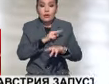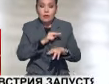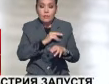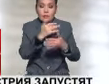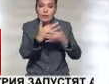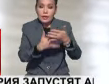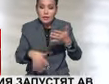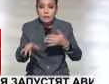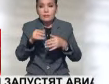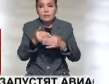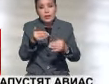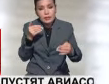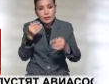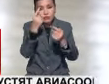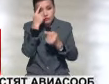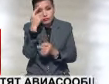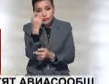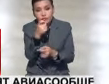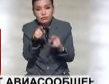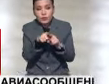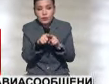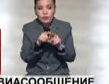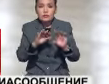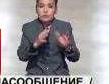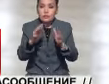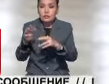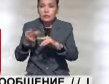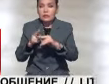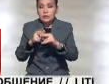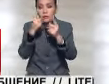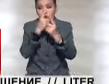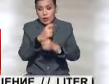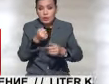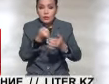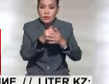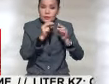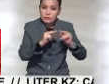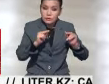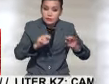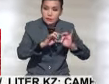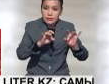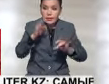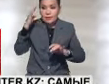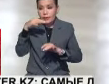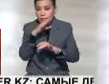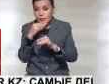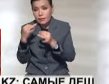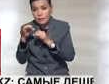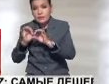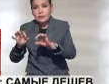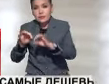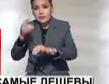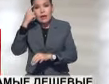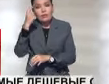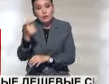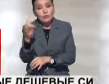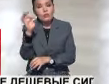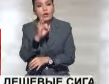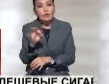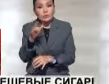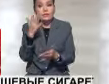по профилактике и предупреждению подобных инцидентов. Вся информация доведена до учителей и родителей школьников, а также они предупреждены о том, что могут